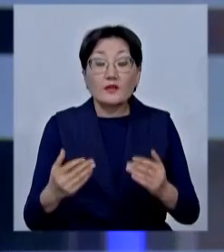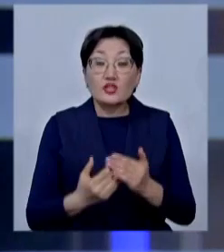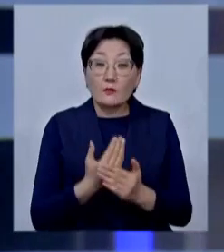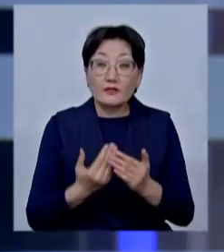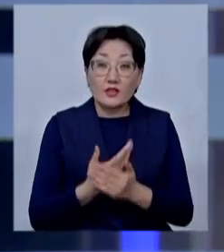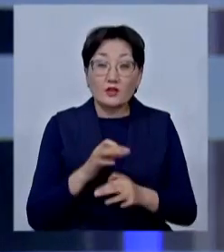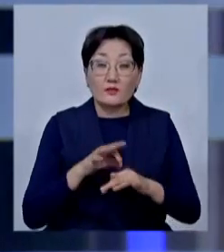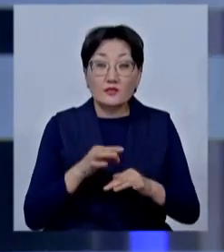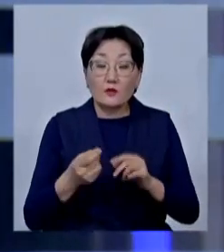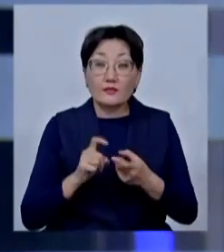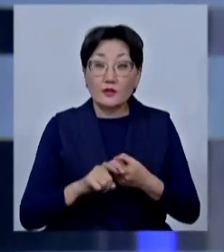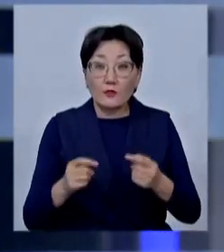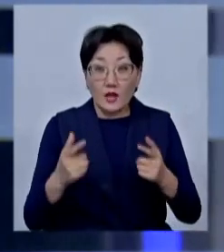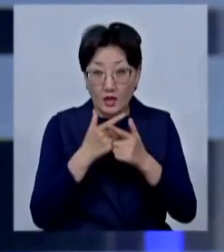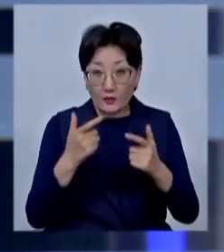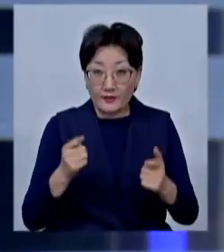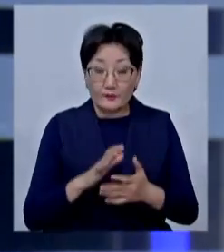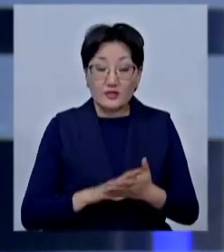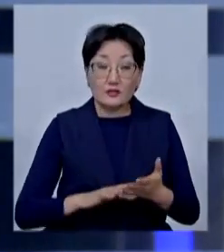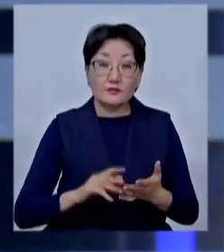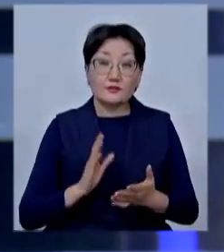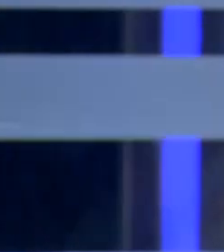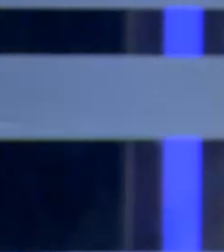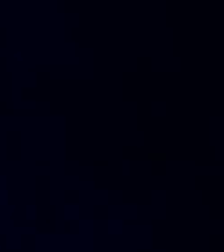хабарымызды пандемияға қатысты ақпаратпен жалғастырамыз.